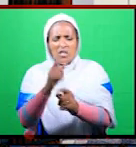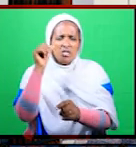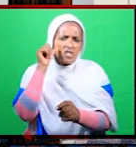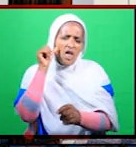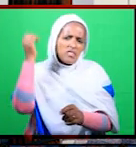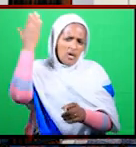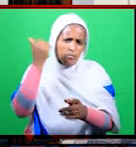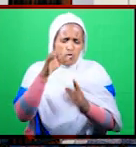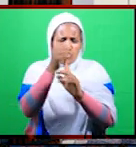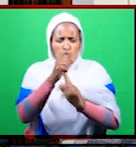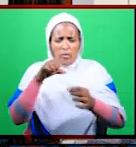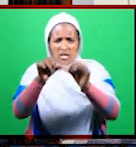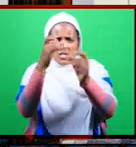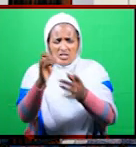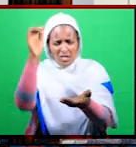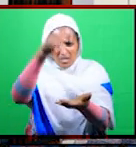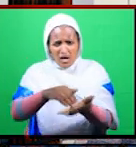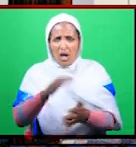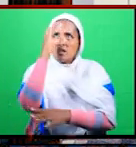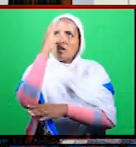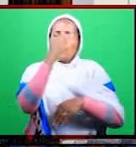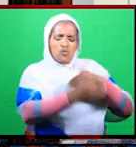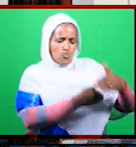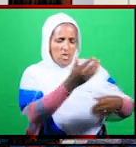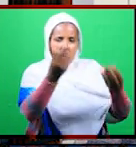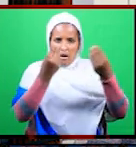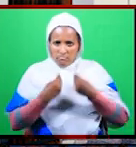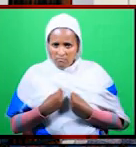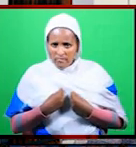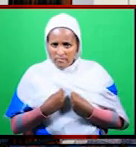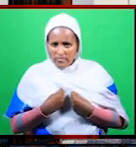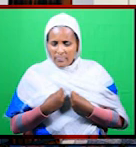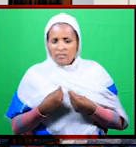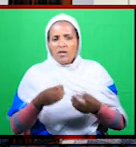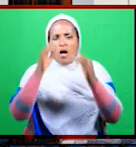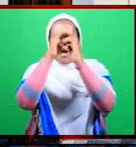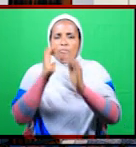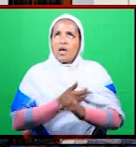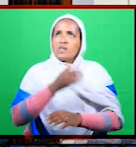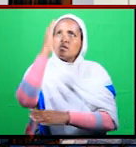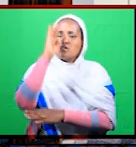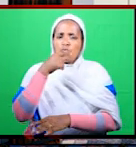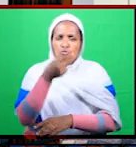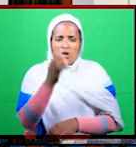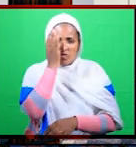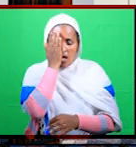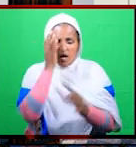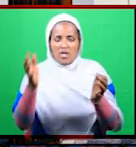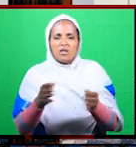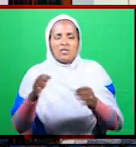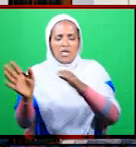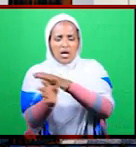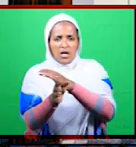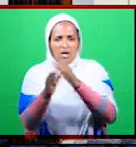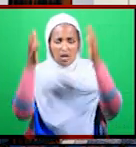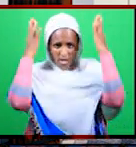ነው። እውነት ነው። ትናንትና የነበረውን ይዞ መቀጠል እንጂ እንደገና እግዚአብሔር ውለታ ሲውልልን አምላካችን እግዚአብሔር ብሏል እስራኤልን